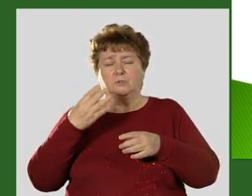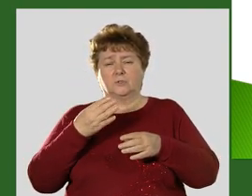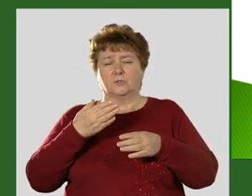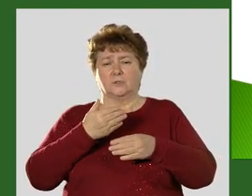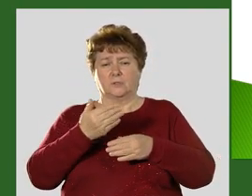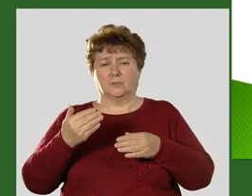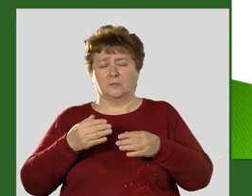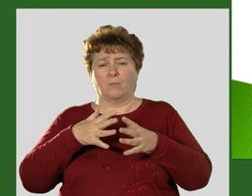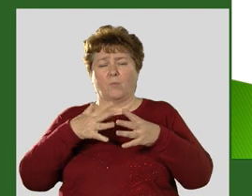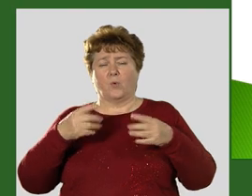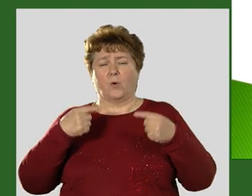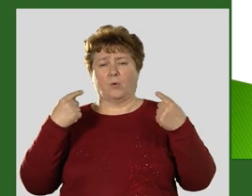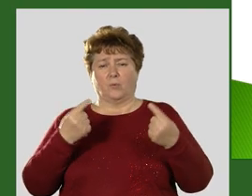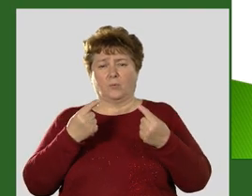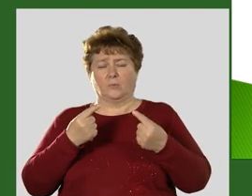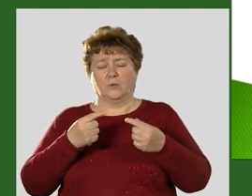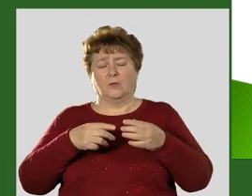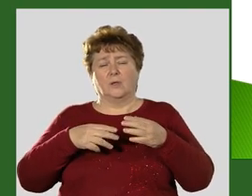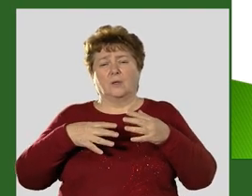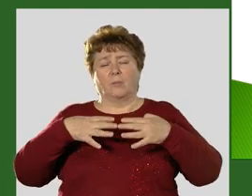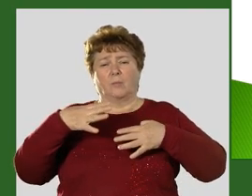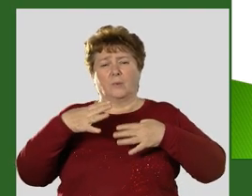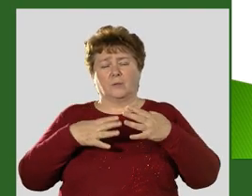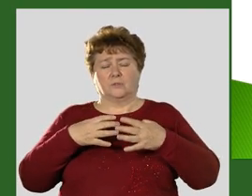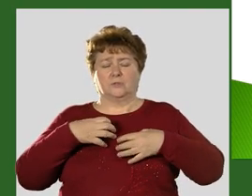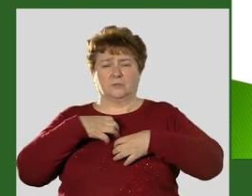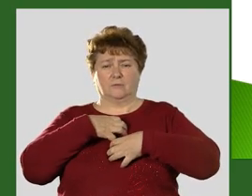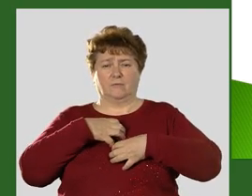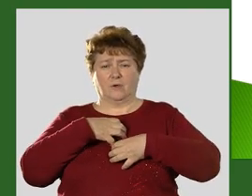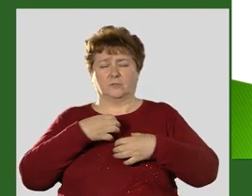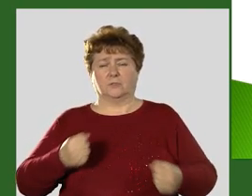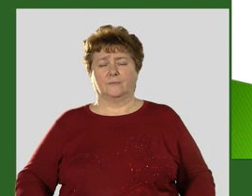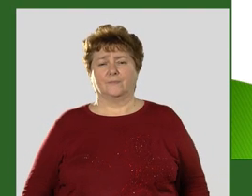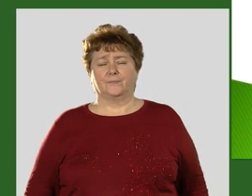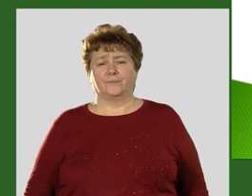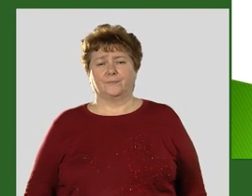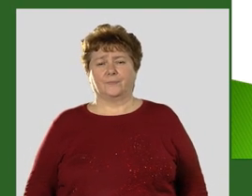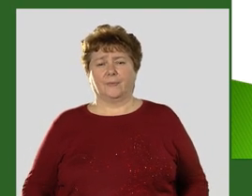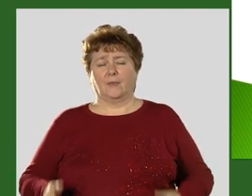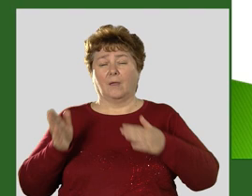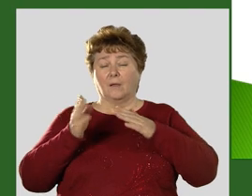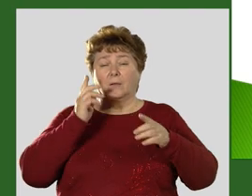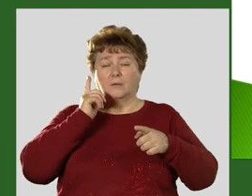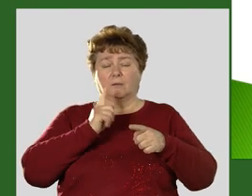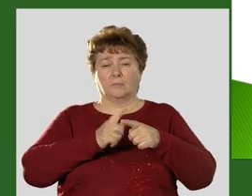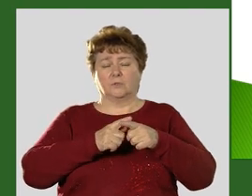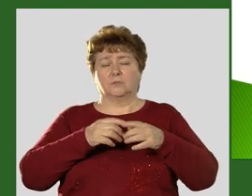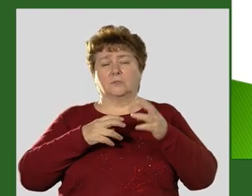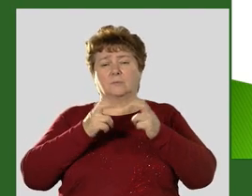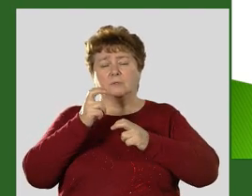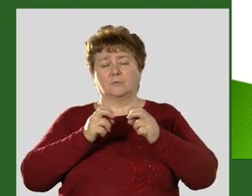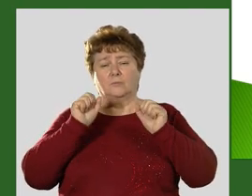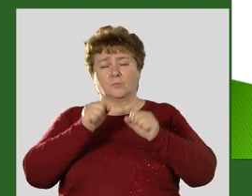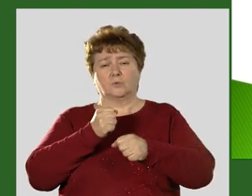из них – наиболее крупные и практически значимые. Ряд химических производств